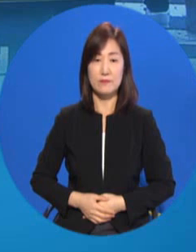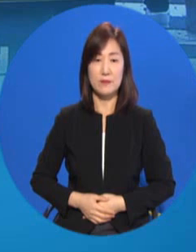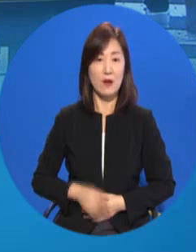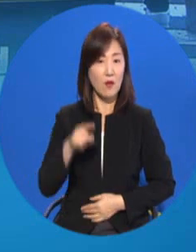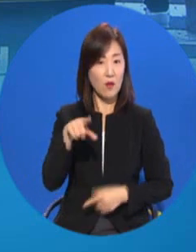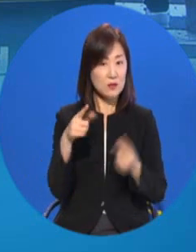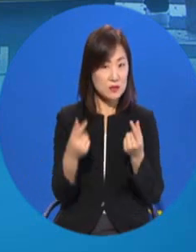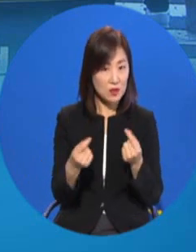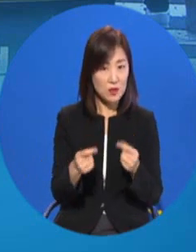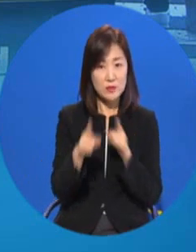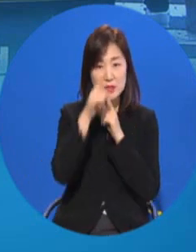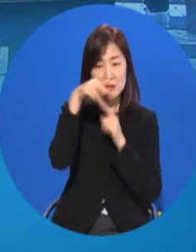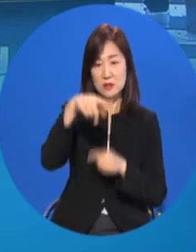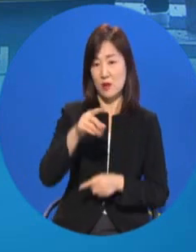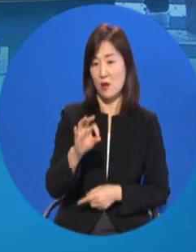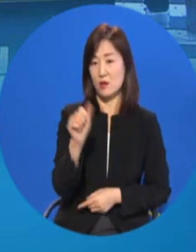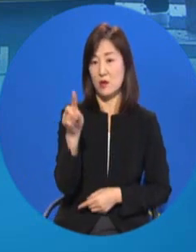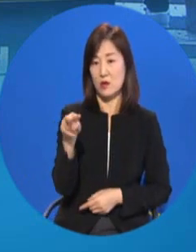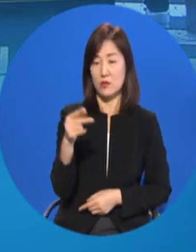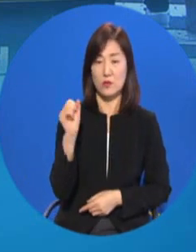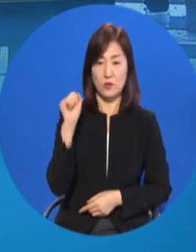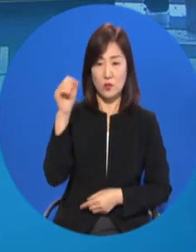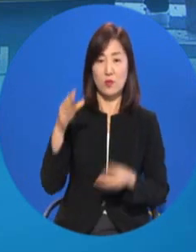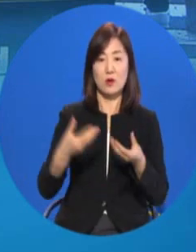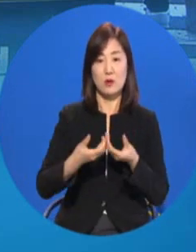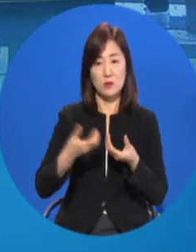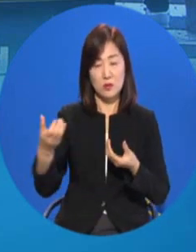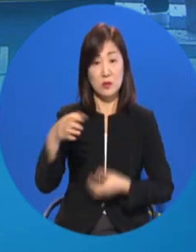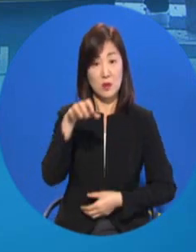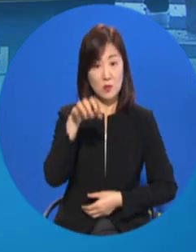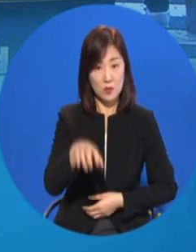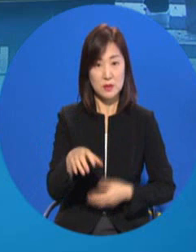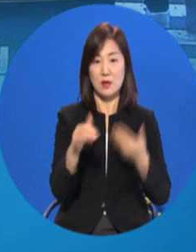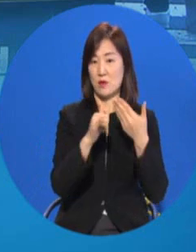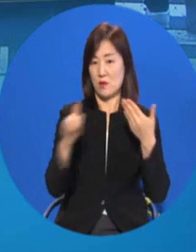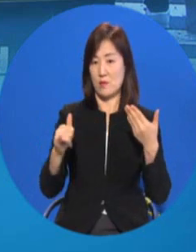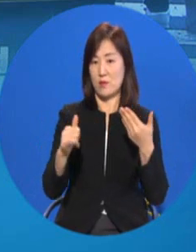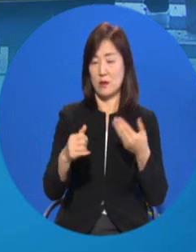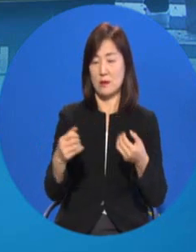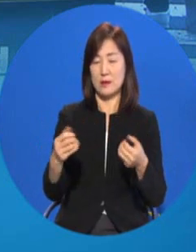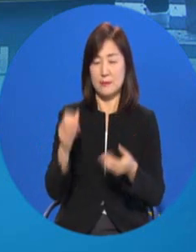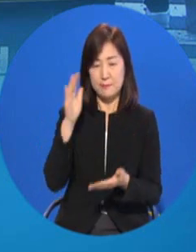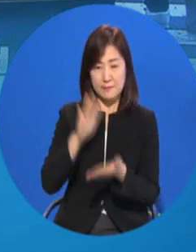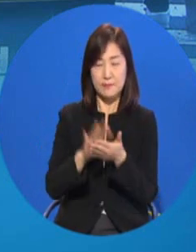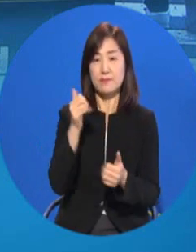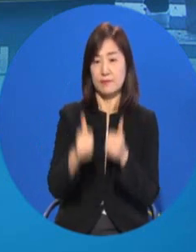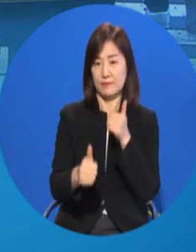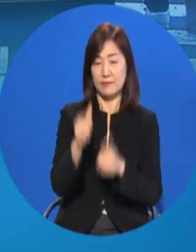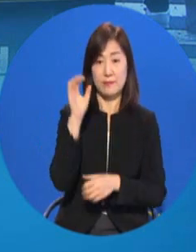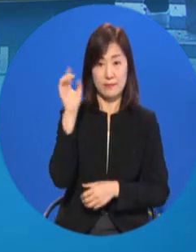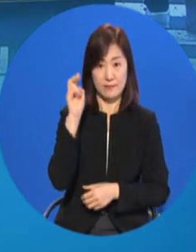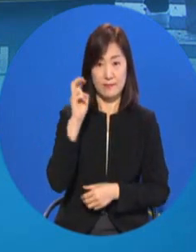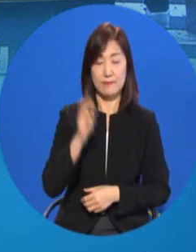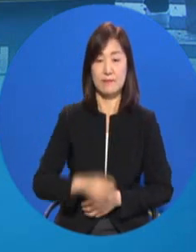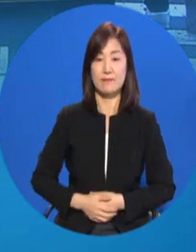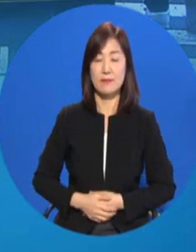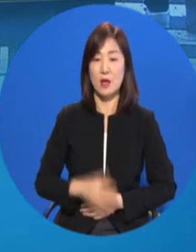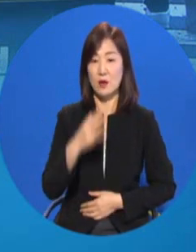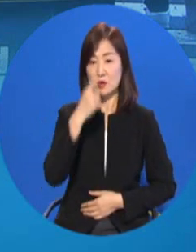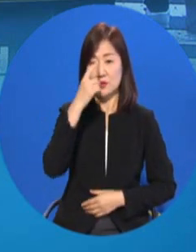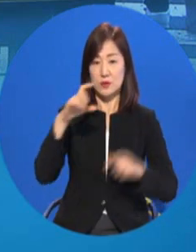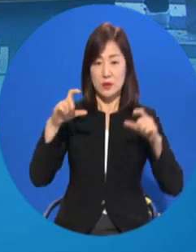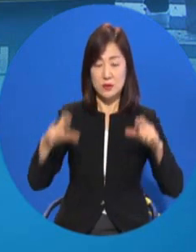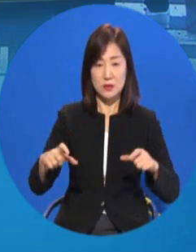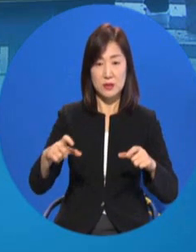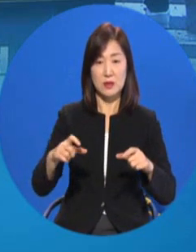이처럼 이정현 오보가 떠난 자리에 9명의 후보가 치열한 경합을 벌일 것으로 예상되는 순천시 선거구 순천